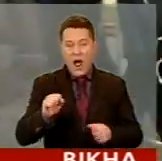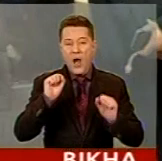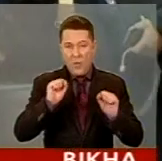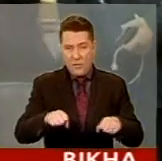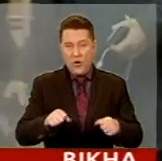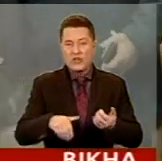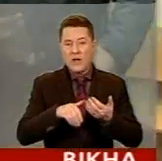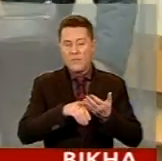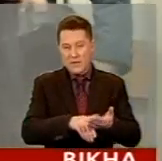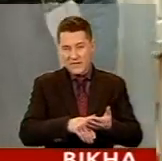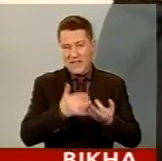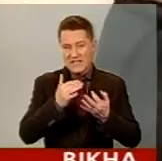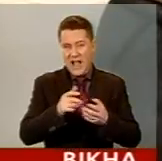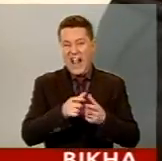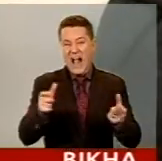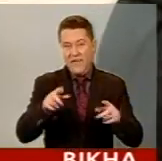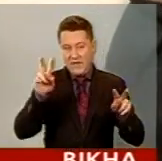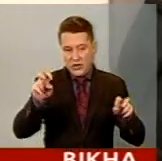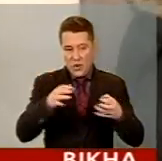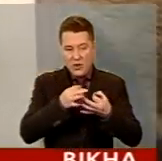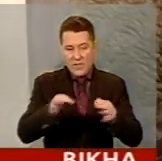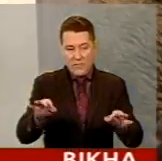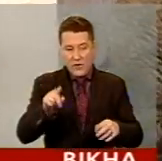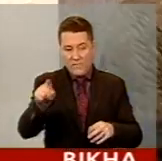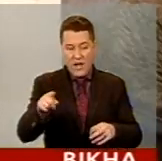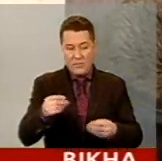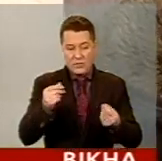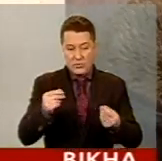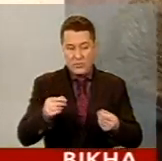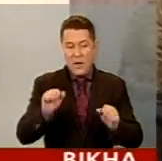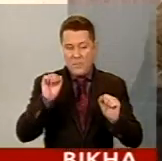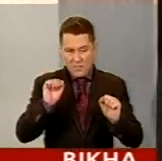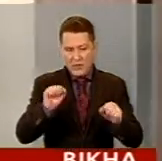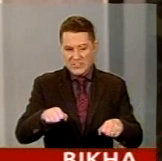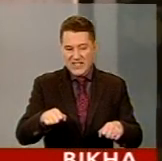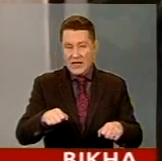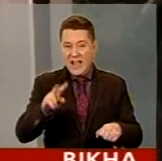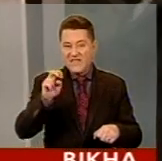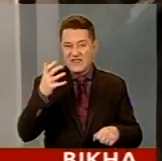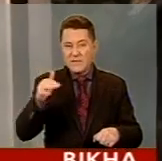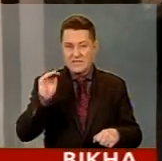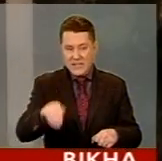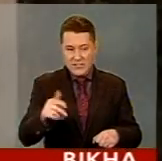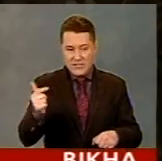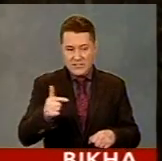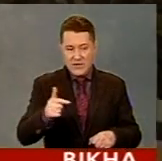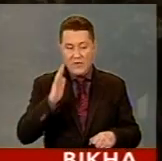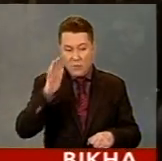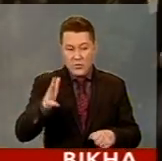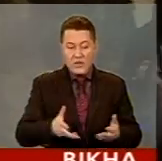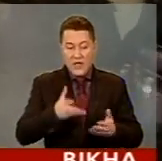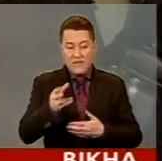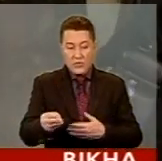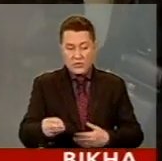йому за квиток на волю. Вам ця сума посильна? 250 тисяч гривень? Будете вносити чи?